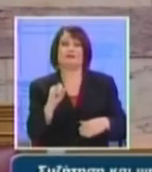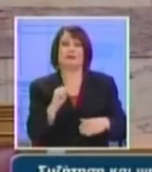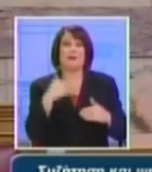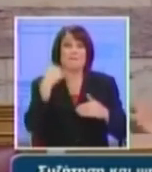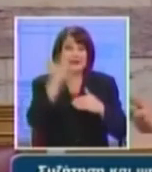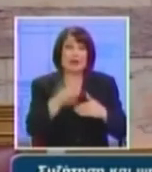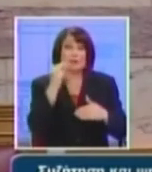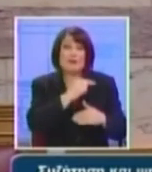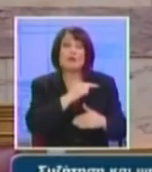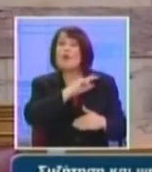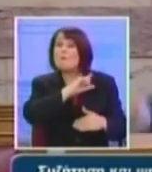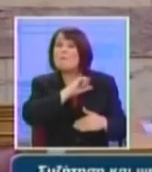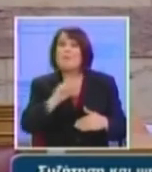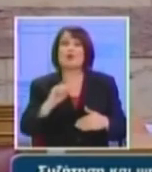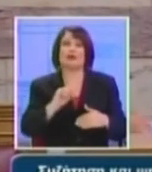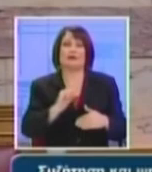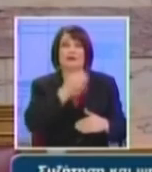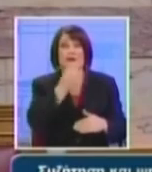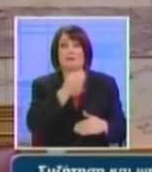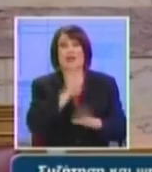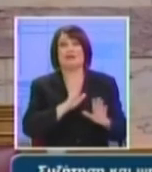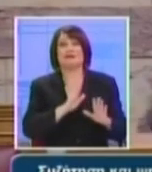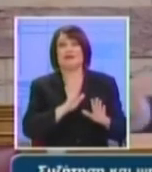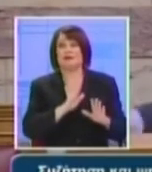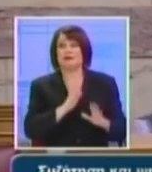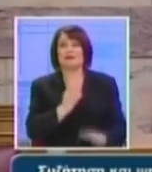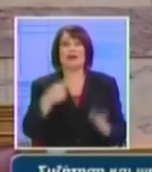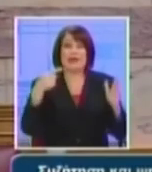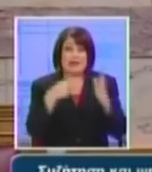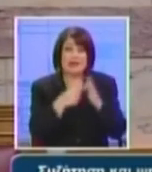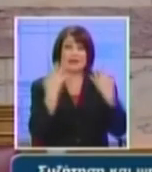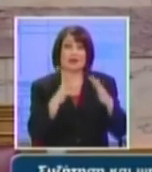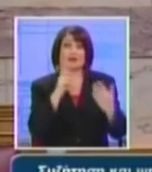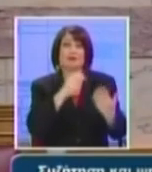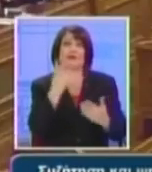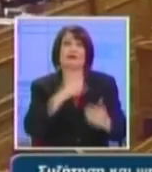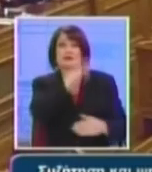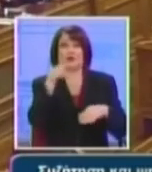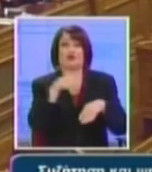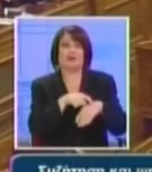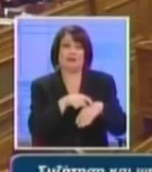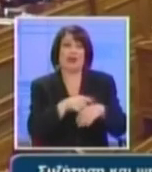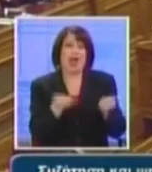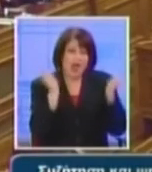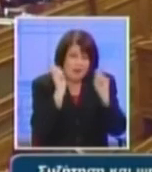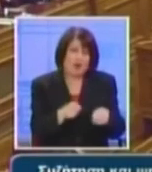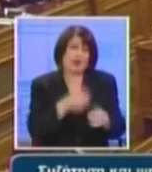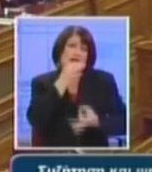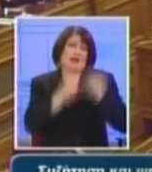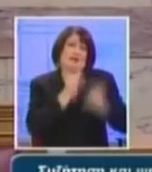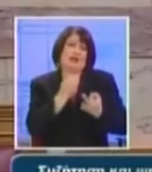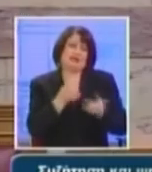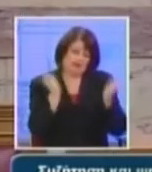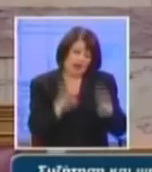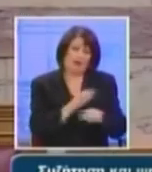κανείς μετά τον Πρωθυπουργό. Ποτέ δεν τον πήρε. Από το 1974 μέχρι σήμερα. Δεν είναι δυνατό να σας δοθεί ο